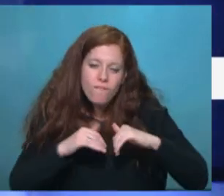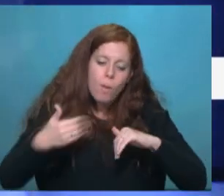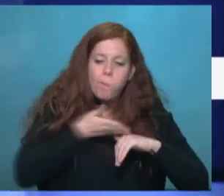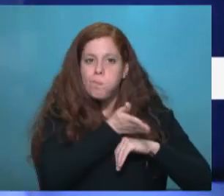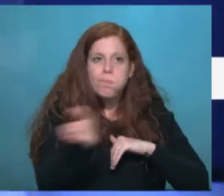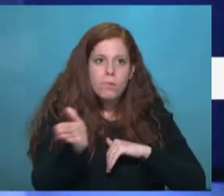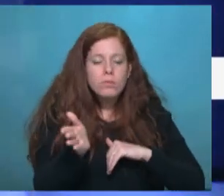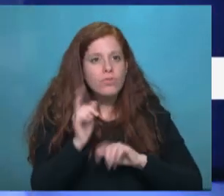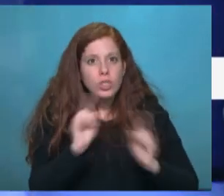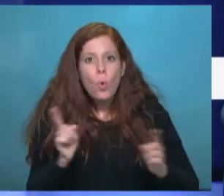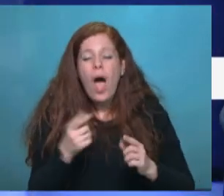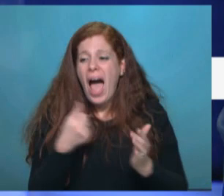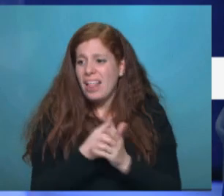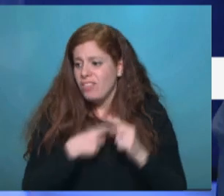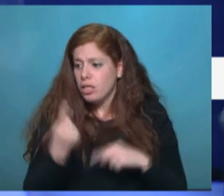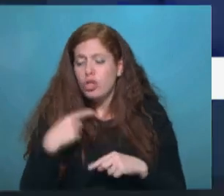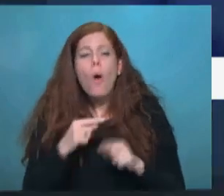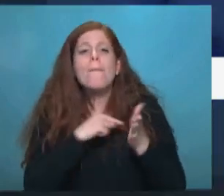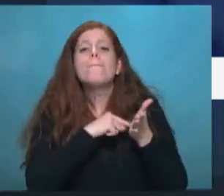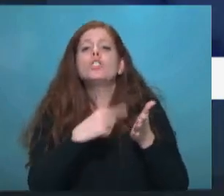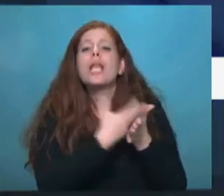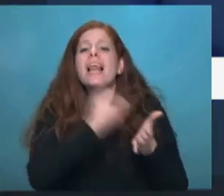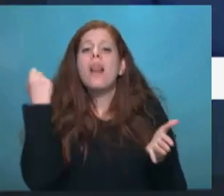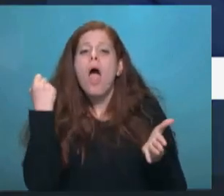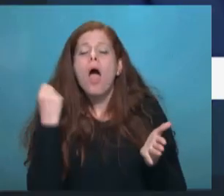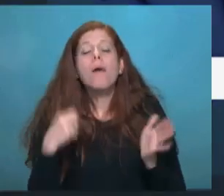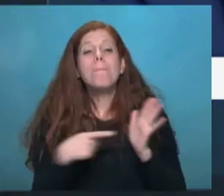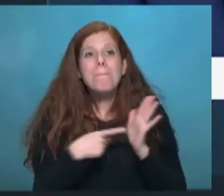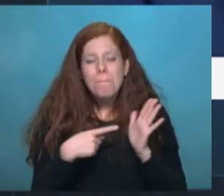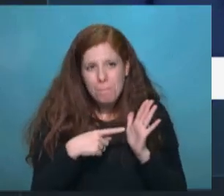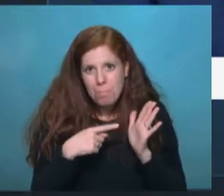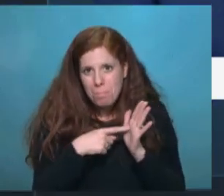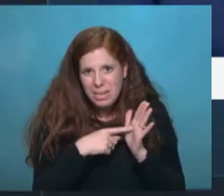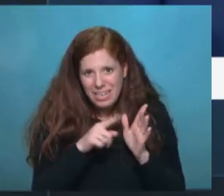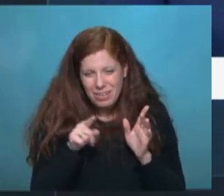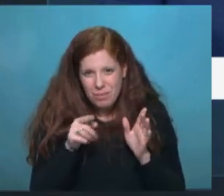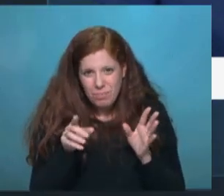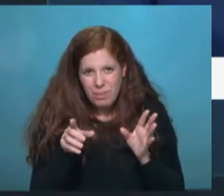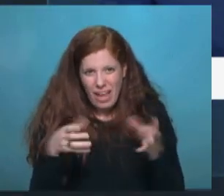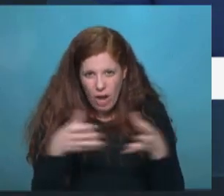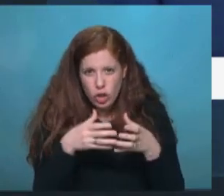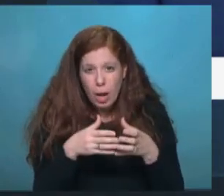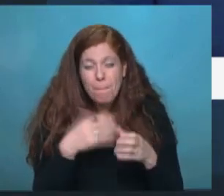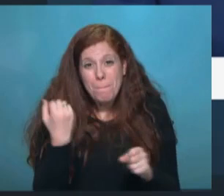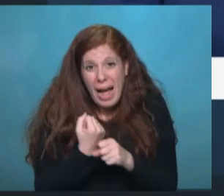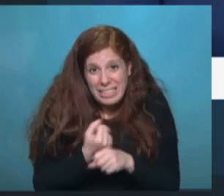נמצא בשלילה על תנאי בגלל אותו אירוע, בלי שאותה חברה שמעסיקה אותו, חברת קווים, בכלל לא ידעה מזה, והתיק הזה,